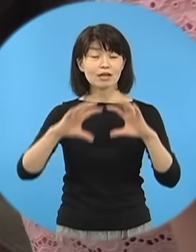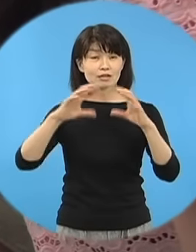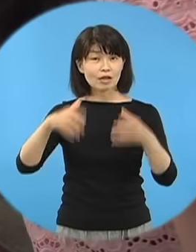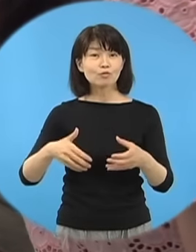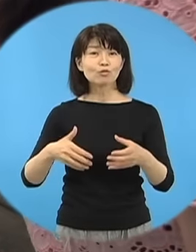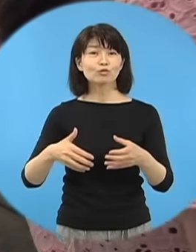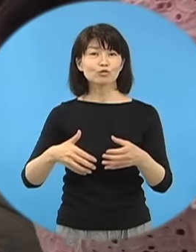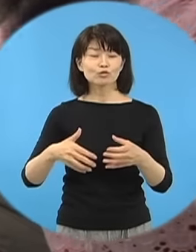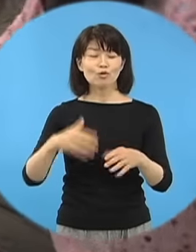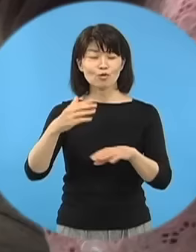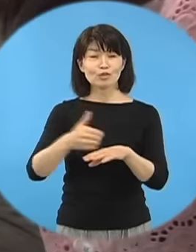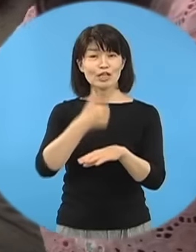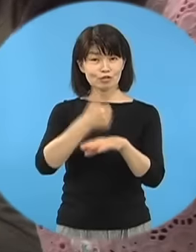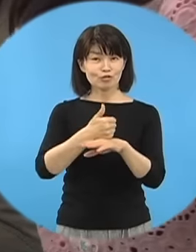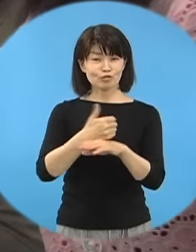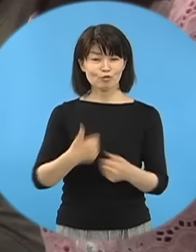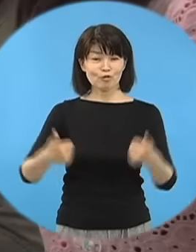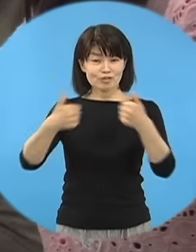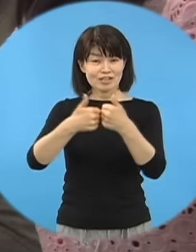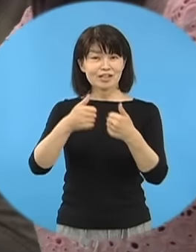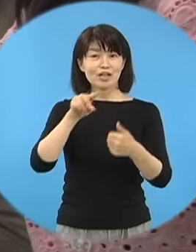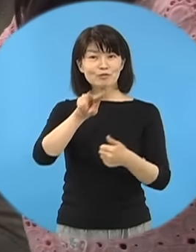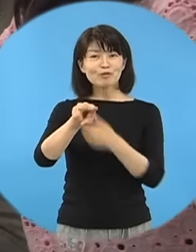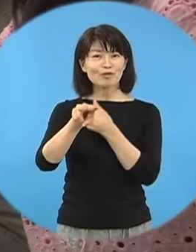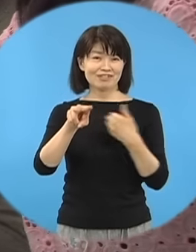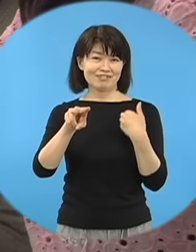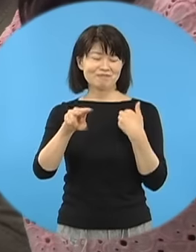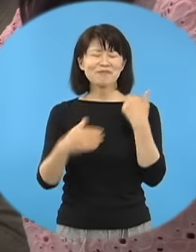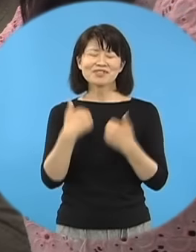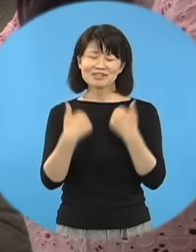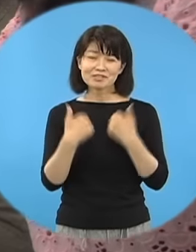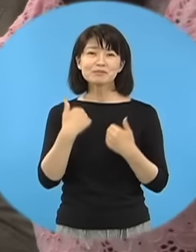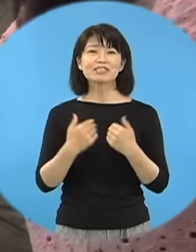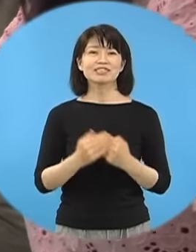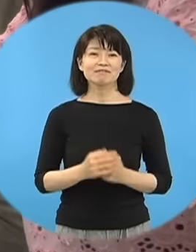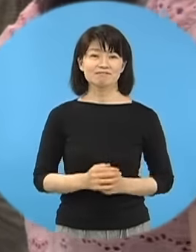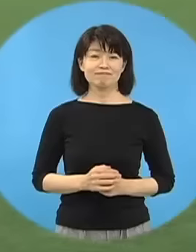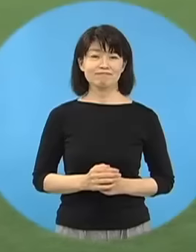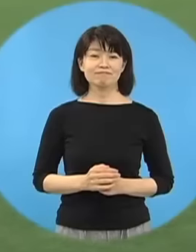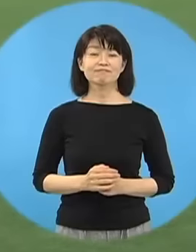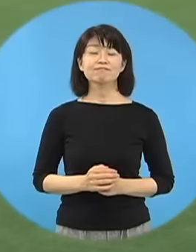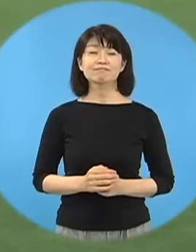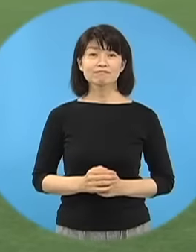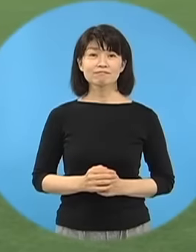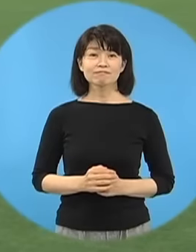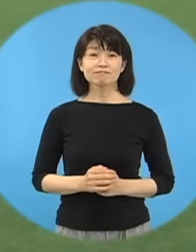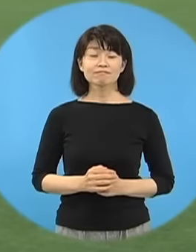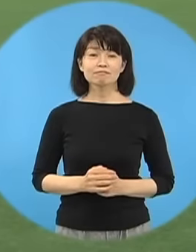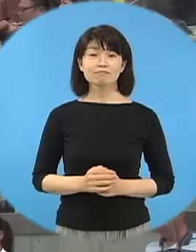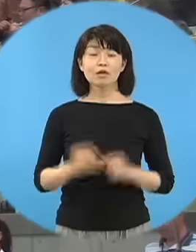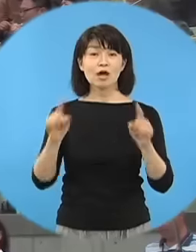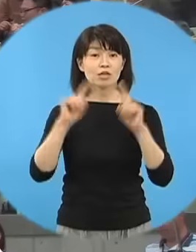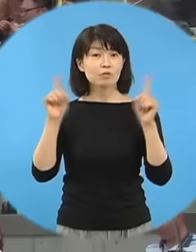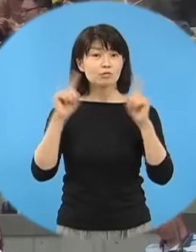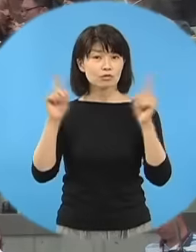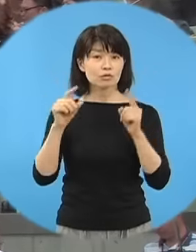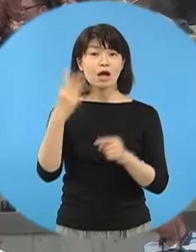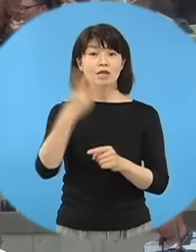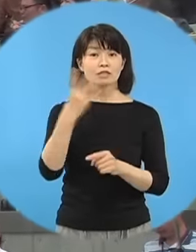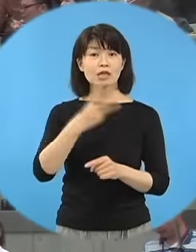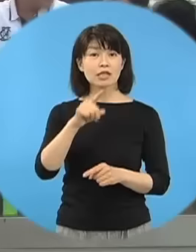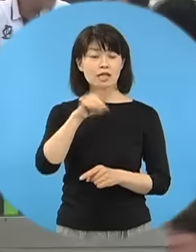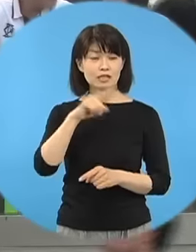あの外国人の選手たちのプレイが見れるのがすごい楽しみで会場にはおよそ3000